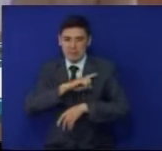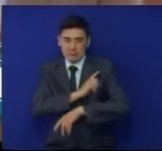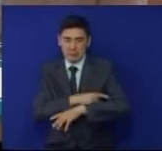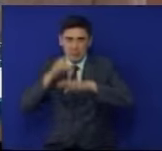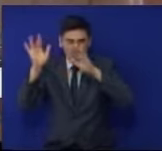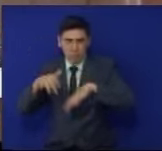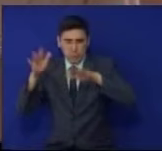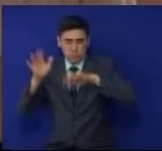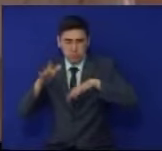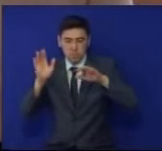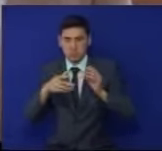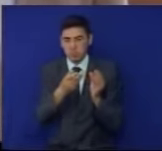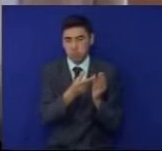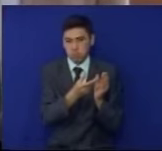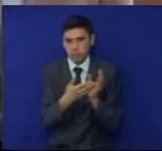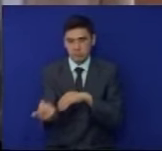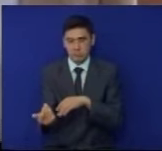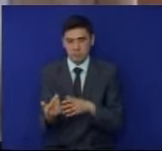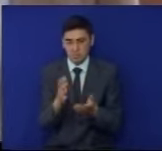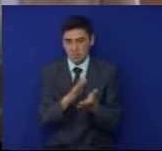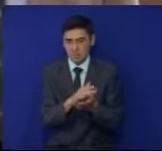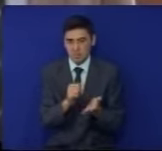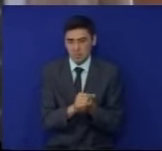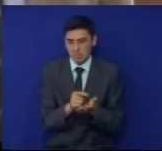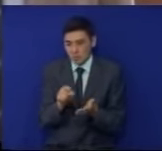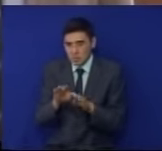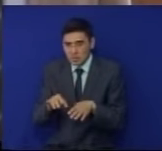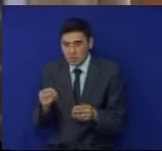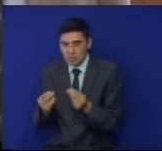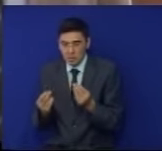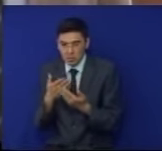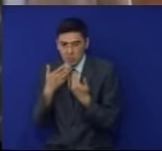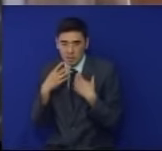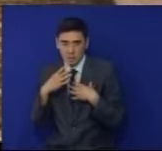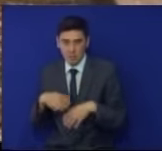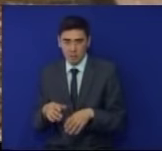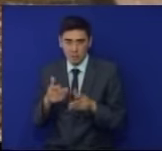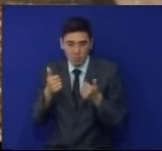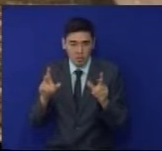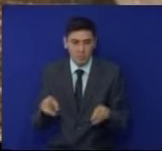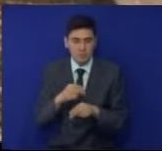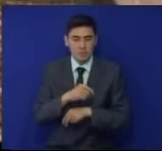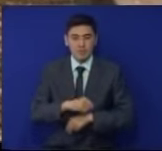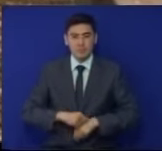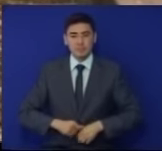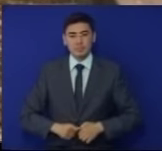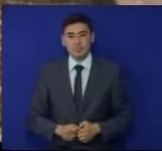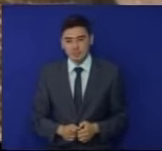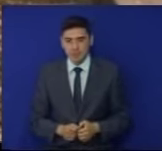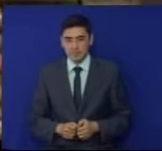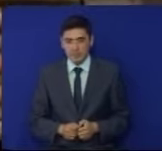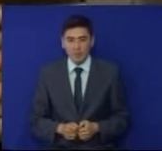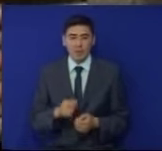дожди прошли, естественно, обильные дожди, это все смело. Хорошо, что никого не было здесь. Работы по выявлению